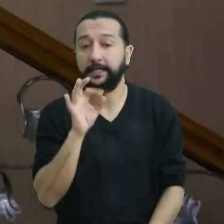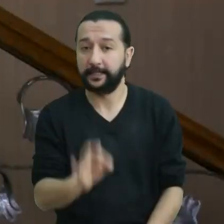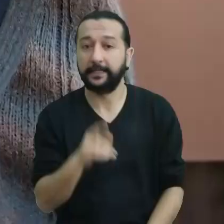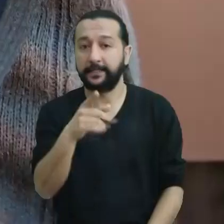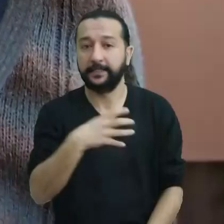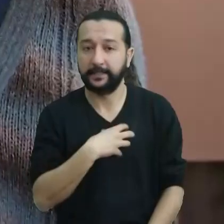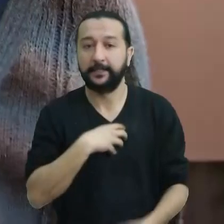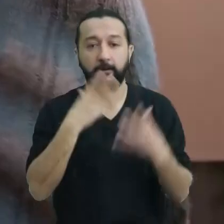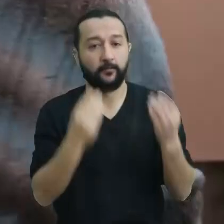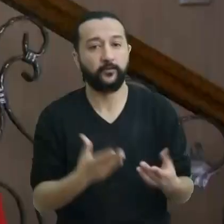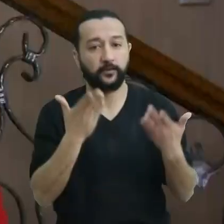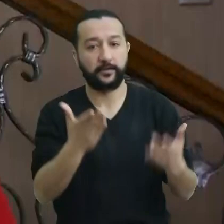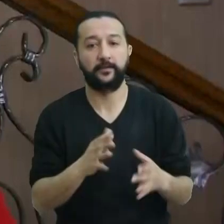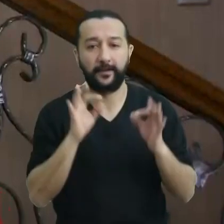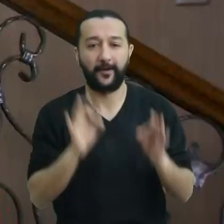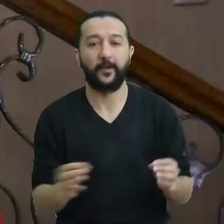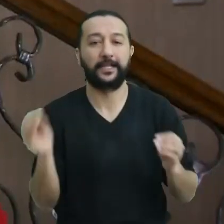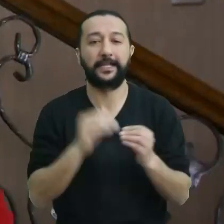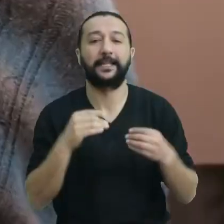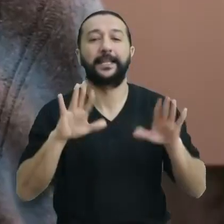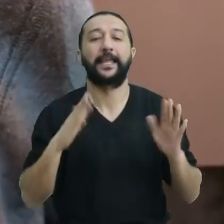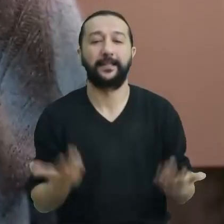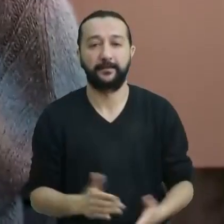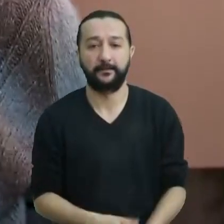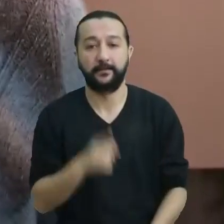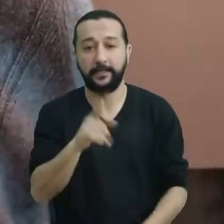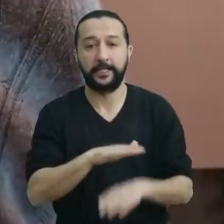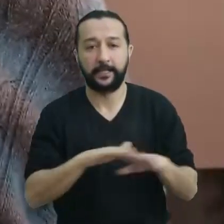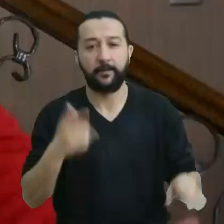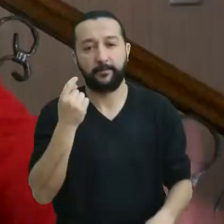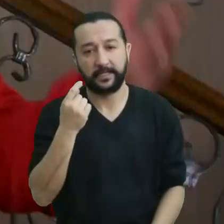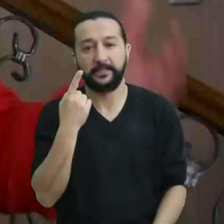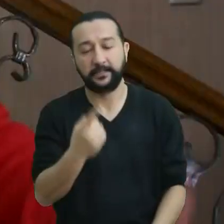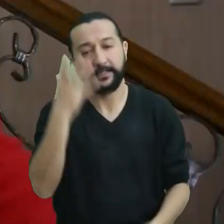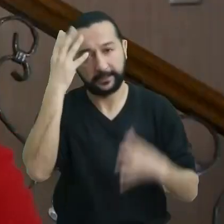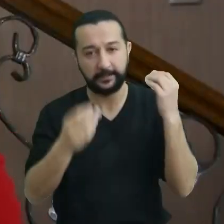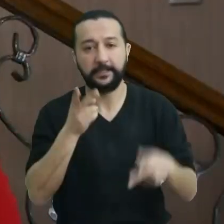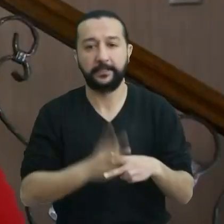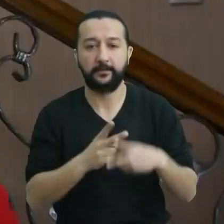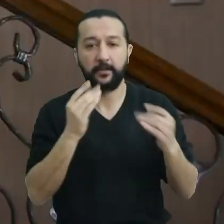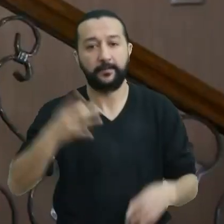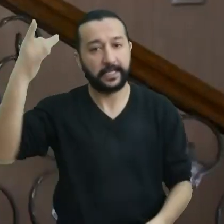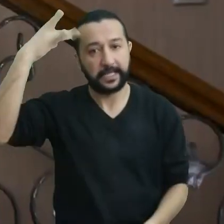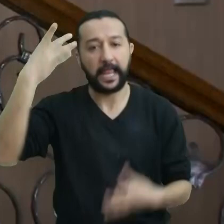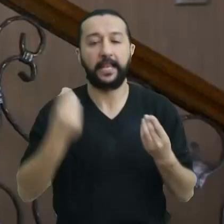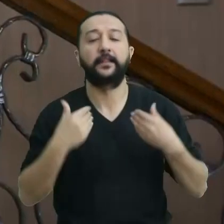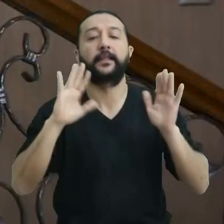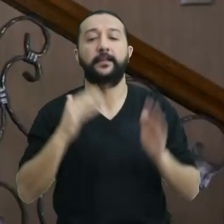bayağı kil kalmışsın ya. O kadar da değil la. Tamam biraz hızlı dökülüyor. Ama kel